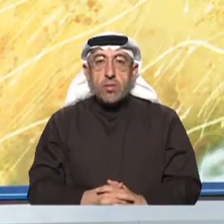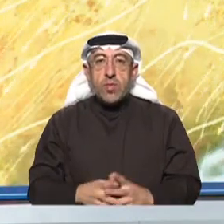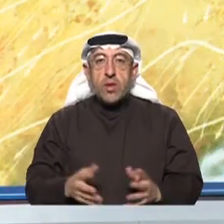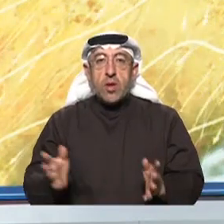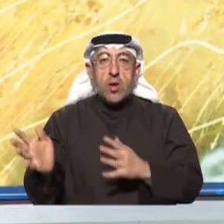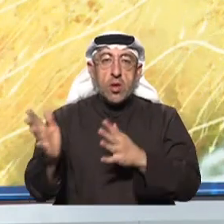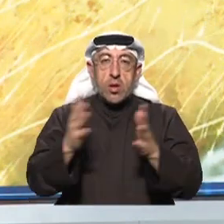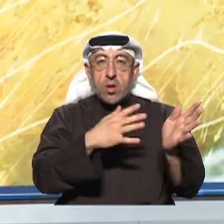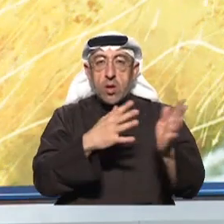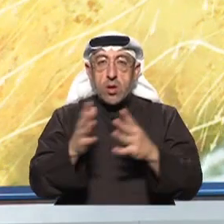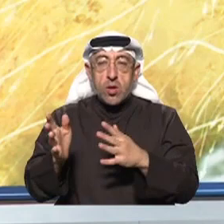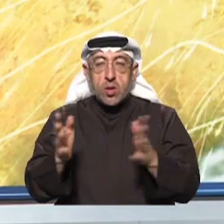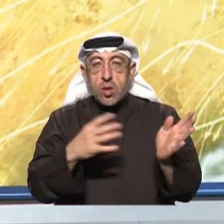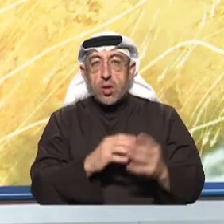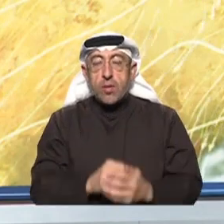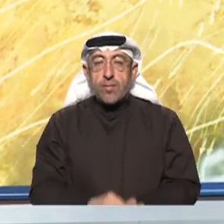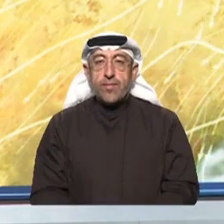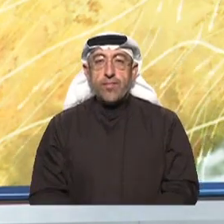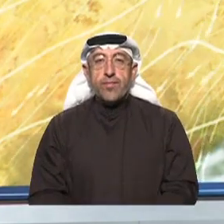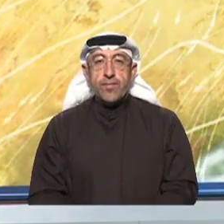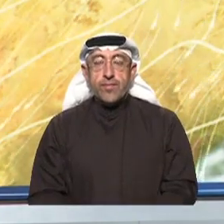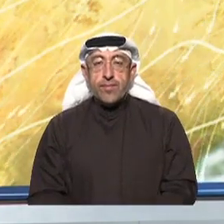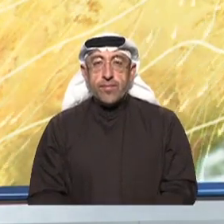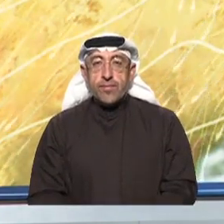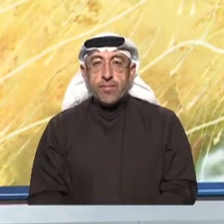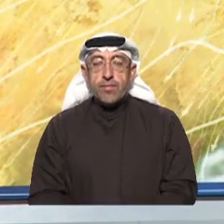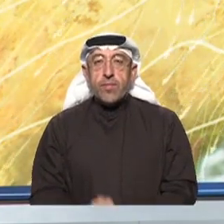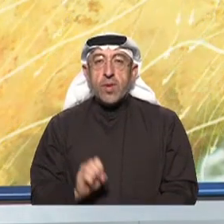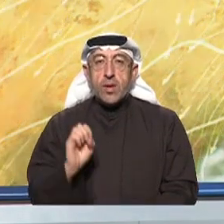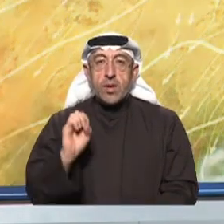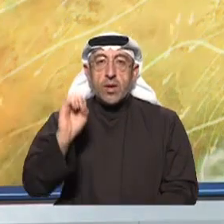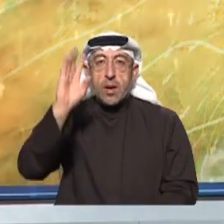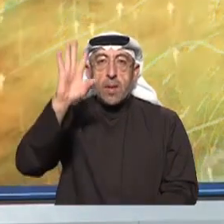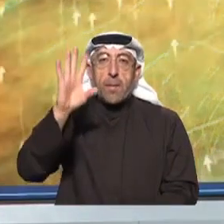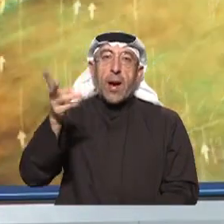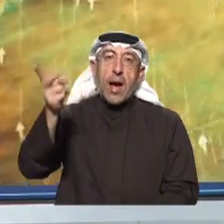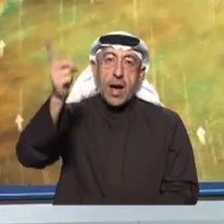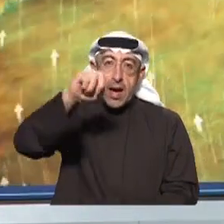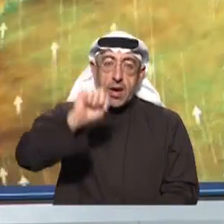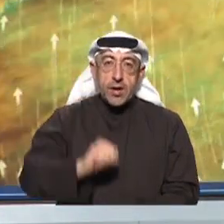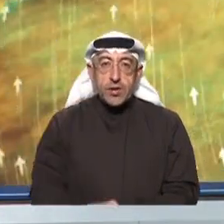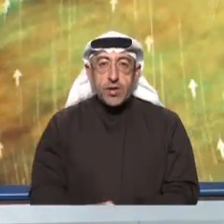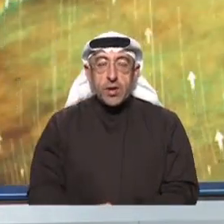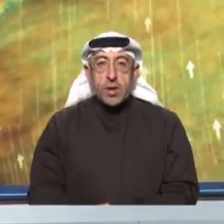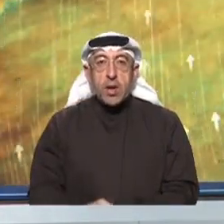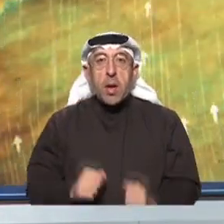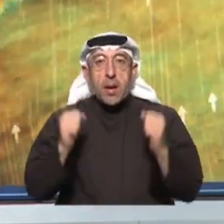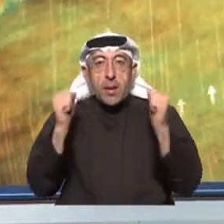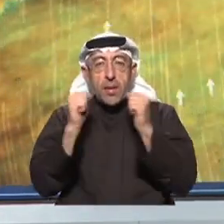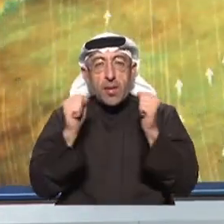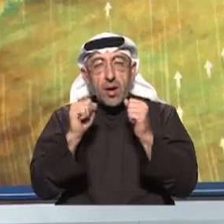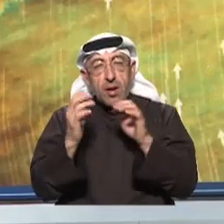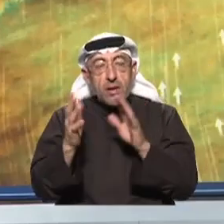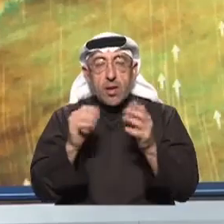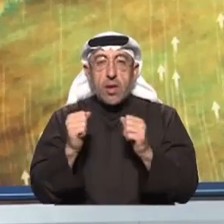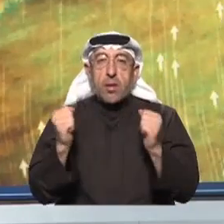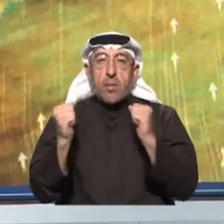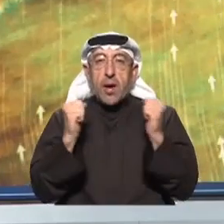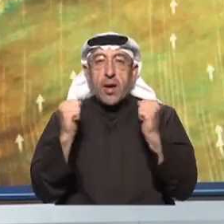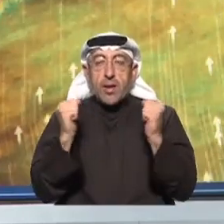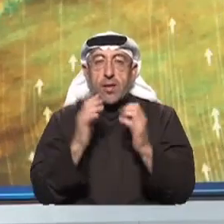تكون متقلبة الاتجاه. صباح يوم غد تكون الأجواء باردة نسبيا، رياح